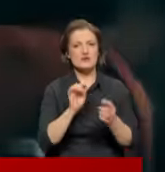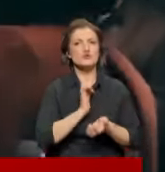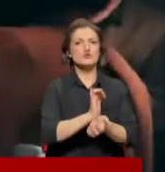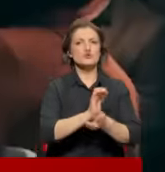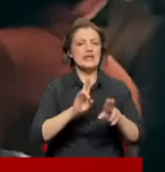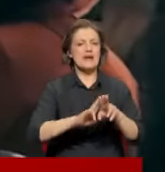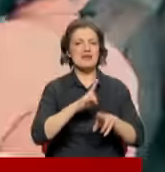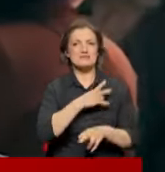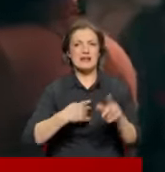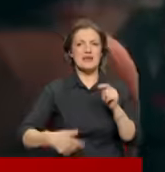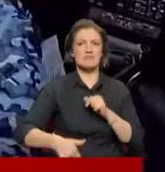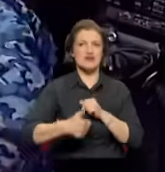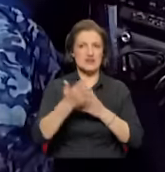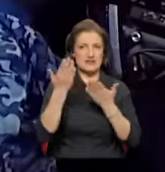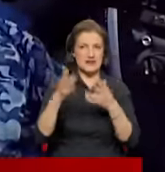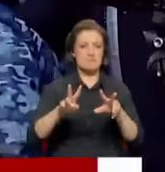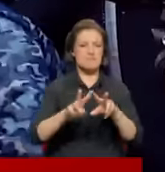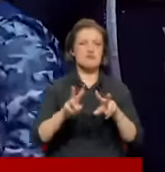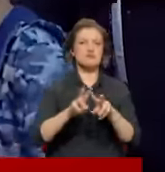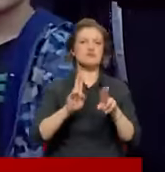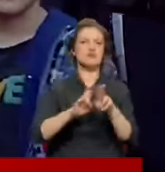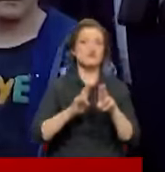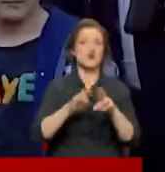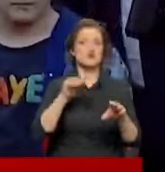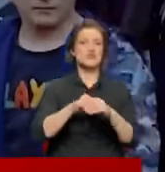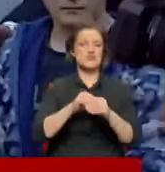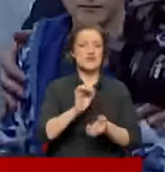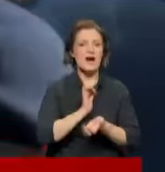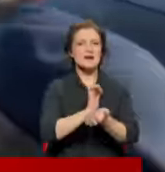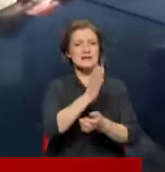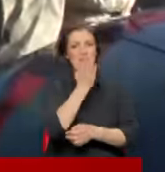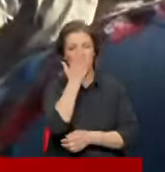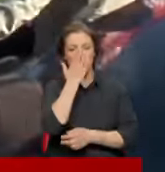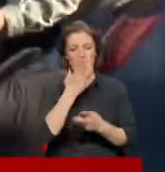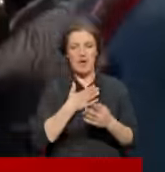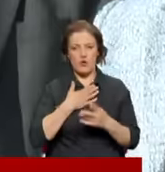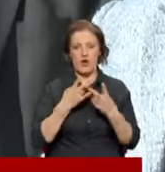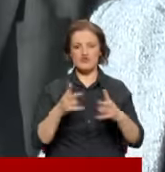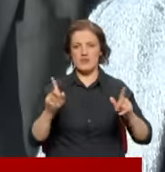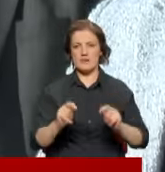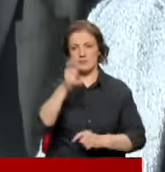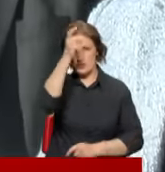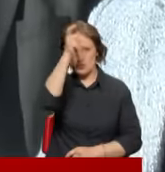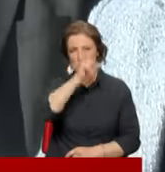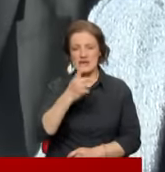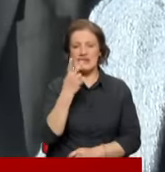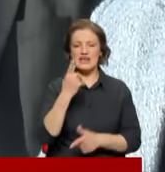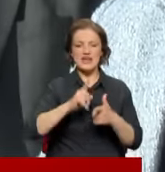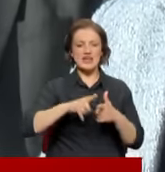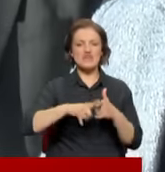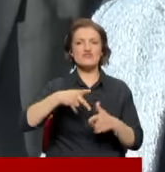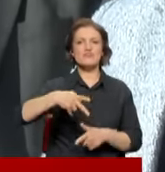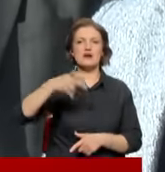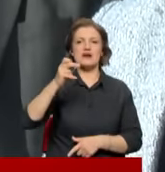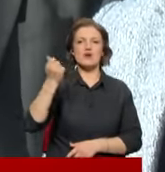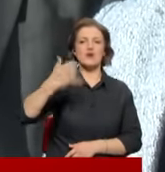tutuklu Kepez Belediye Başkanı Mesut Kocagöz için cezaevi önünde açıklamada bulundu. Türkiye'nin ikinci